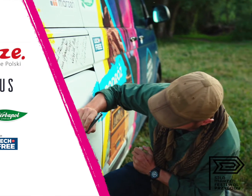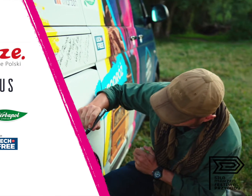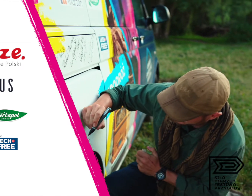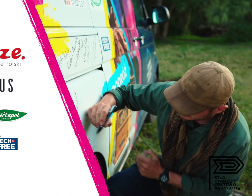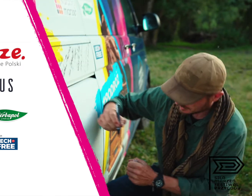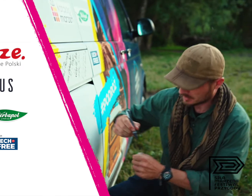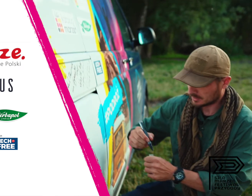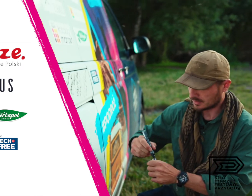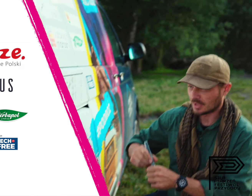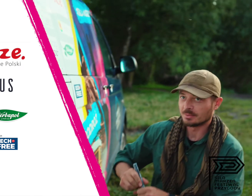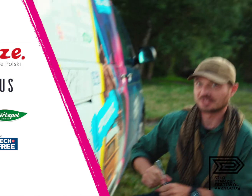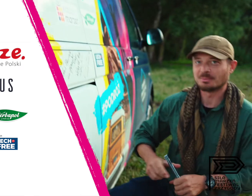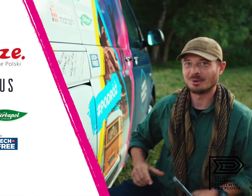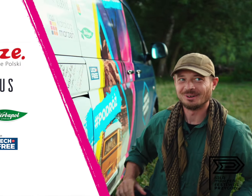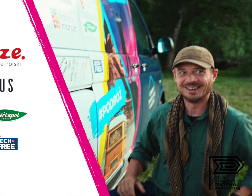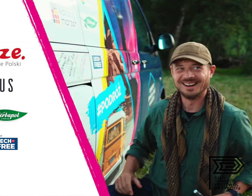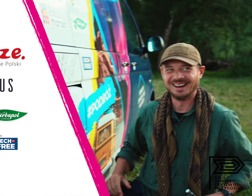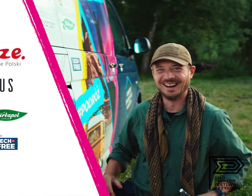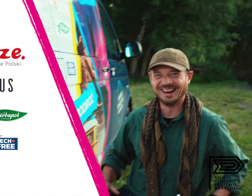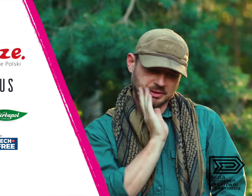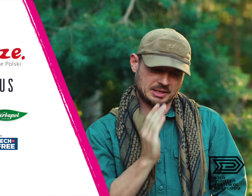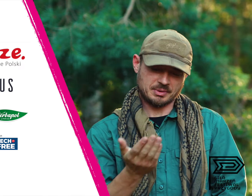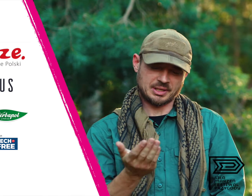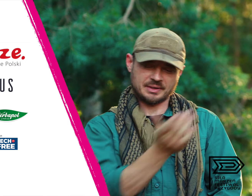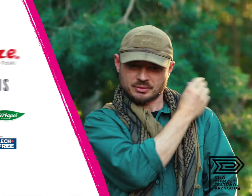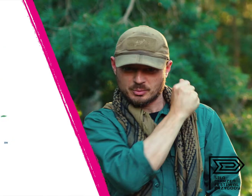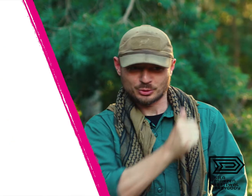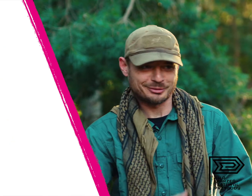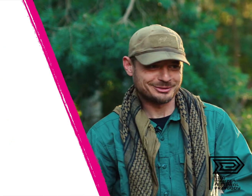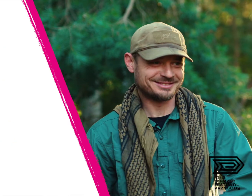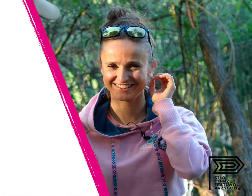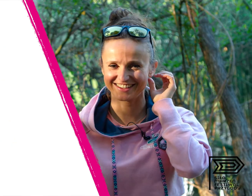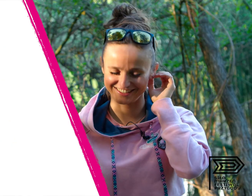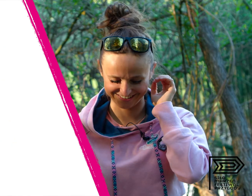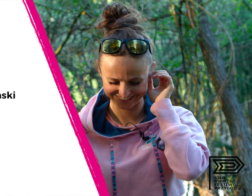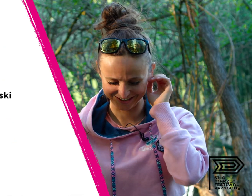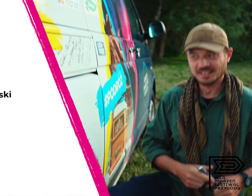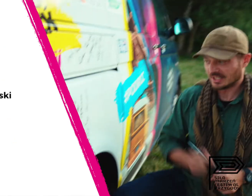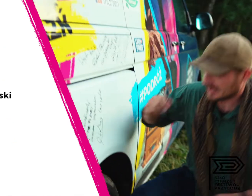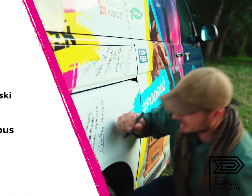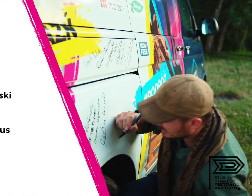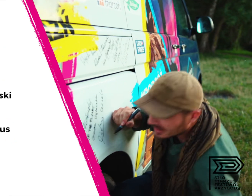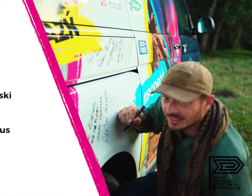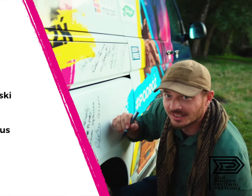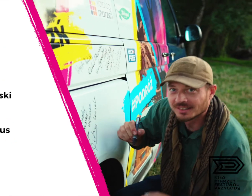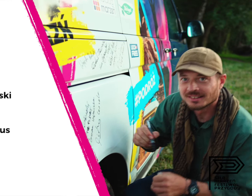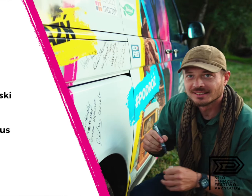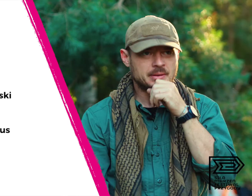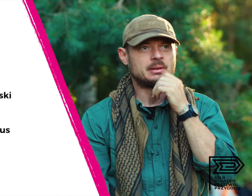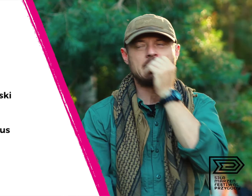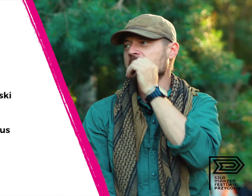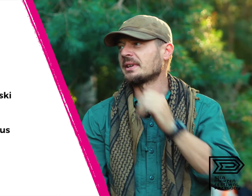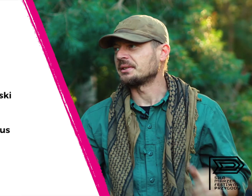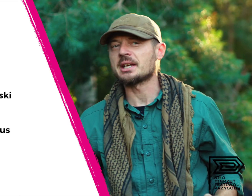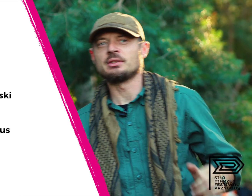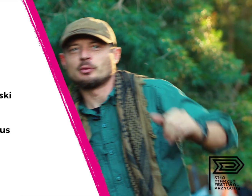Dobra. Czekaj. Ale blisko było. Chciałeś mnie przezwać od obozu. Tak jest. Teraz.